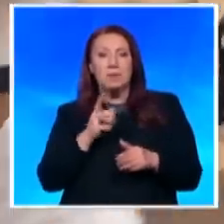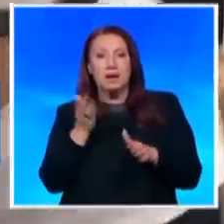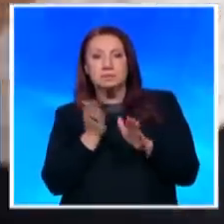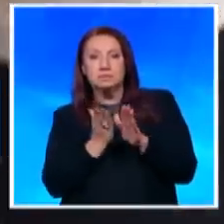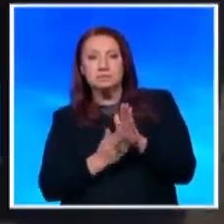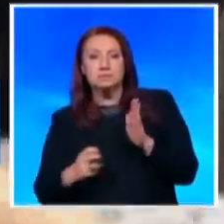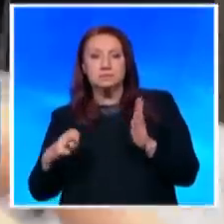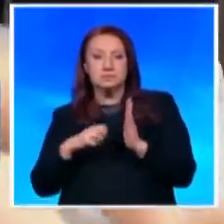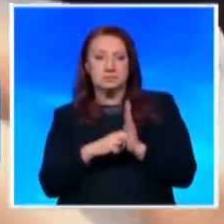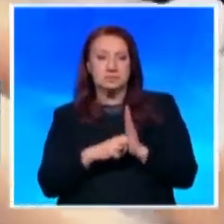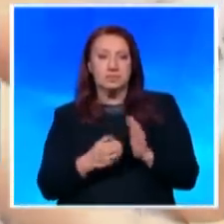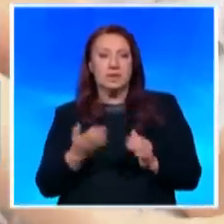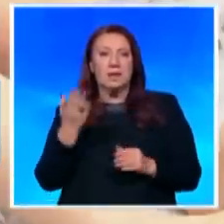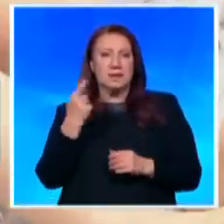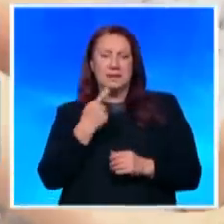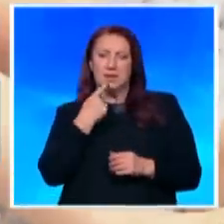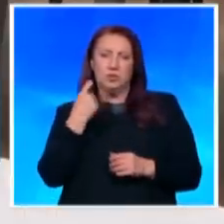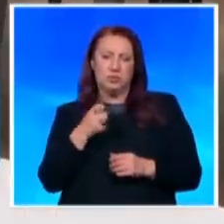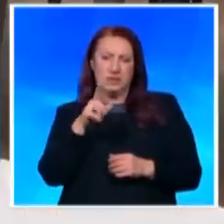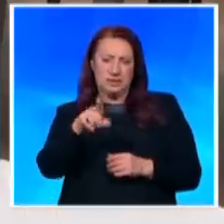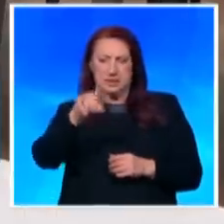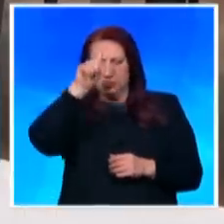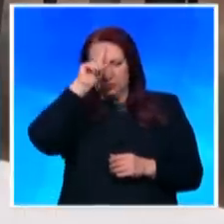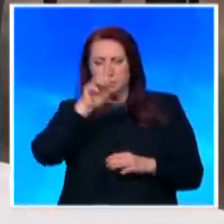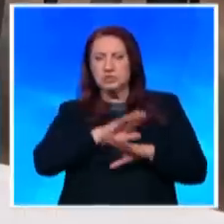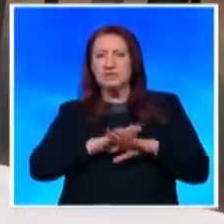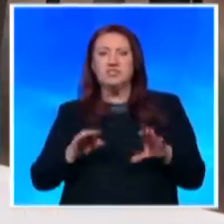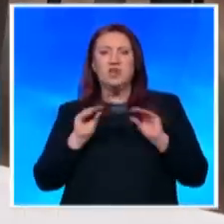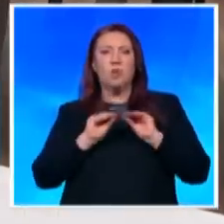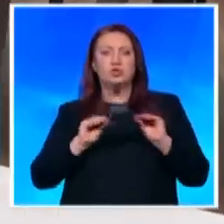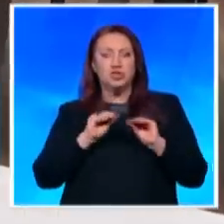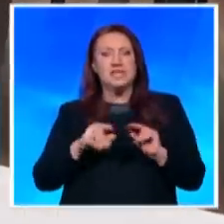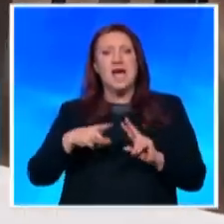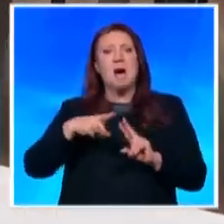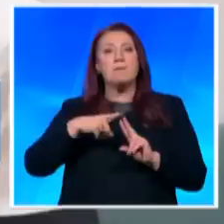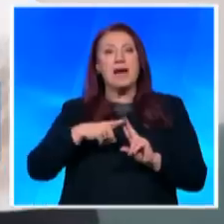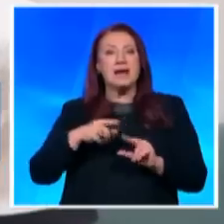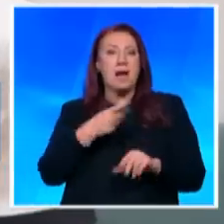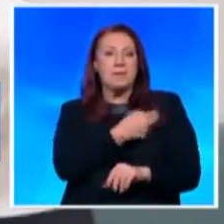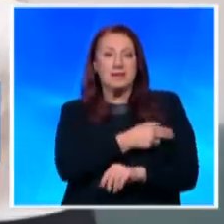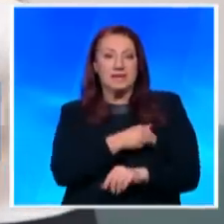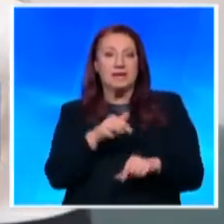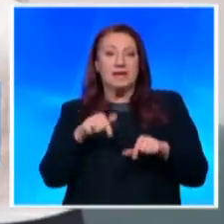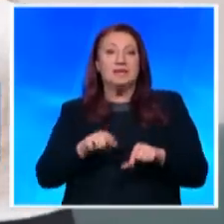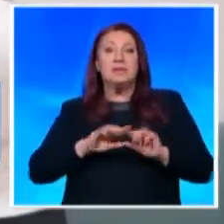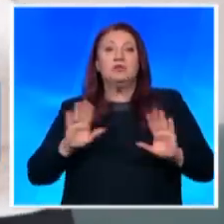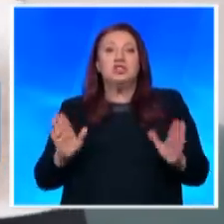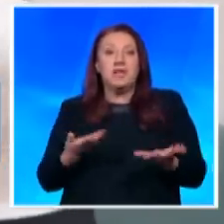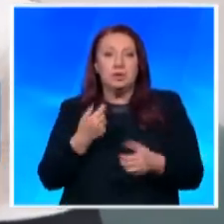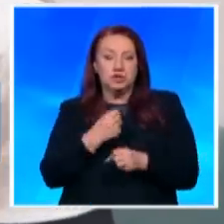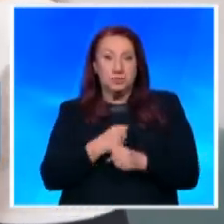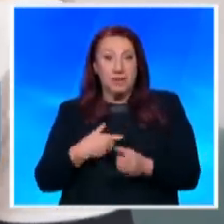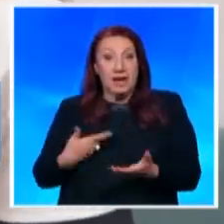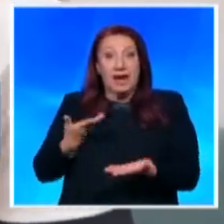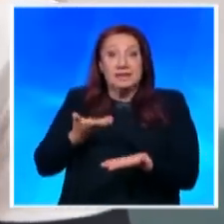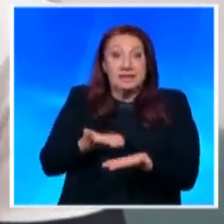Преди година Ксения Николова завършва обучение за парамедик, но и до днес не може да започне работа в спешната помощ. Кандидатстваме, но не